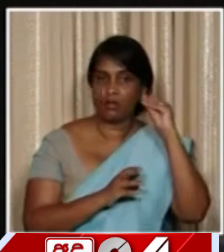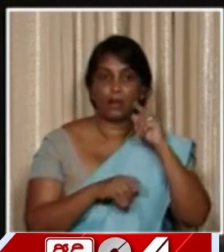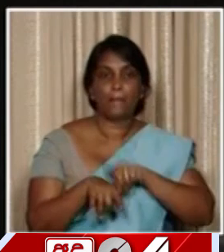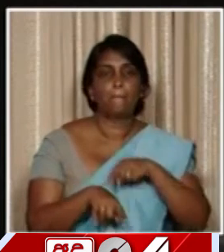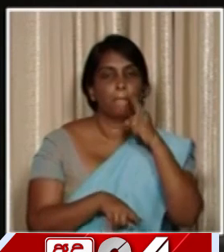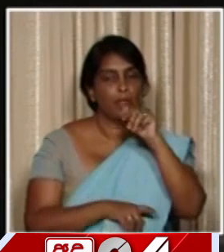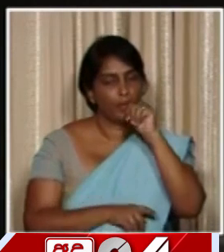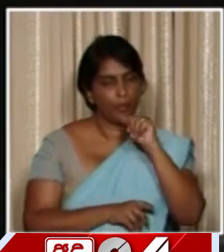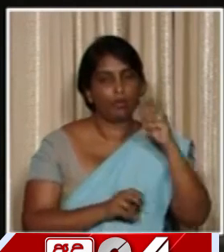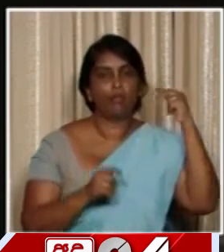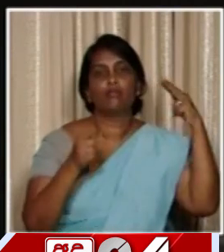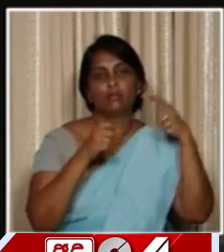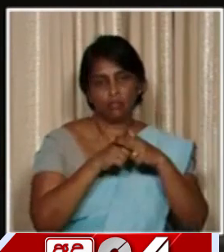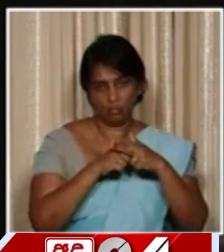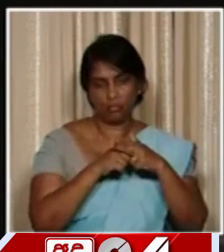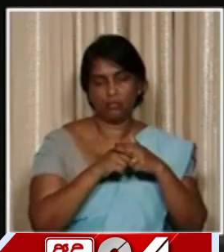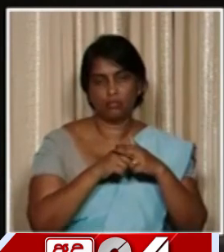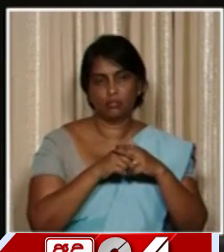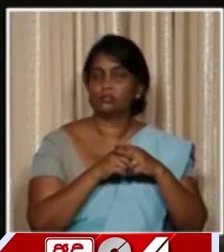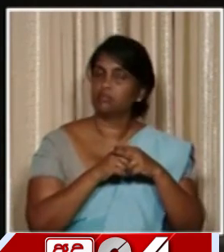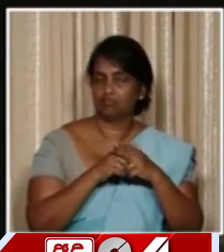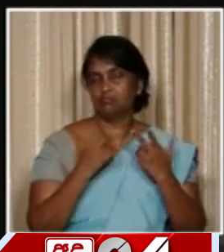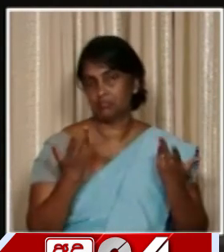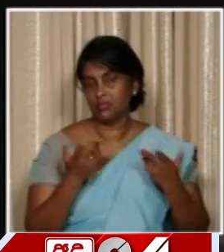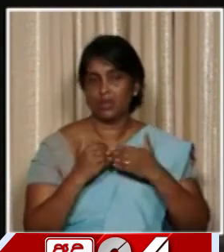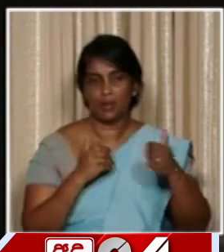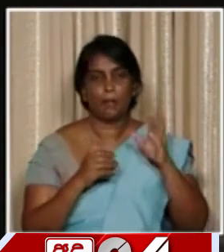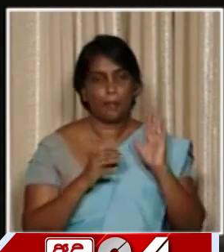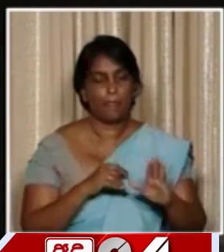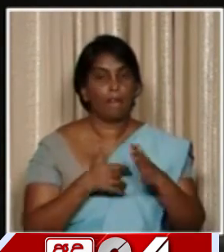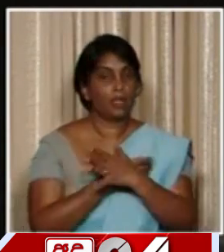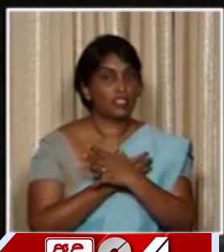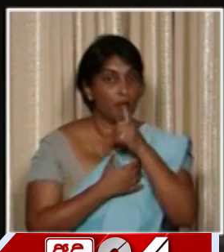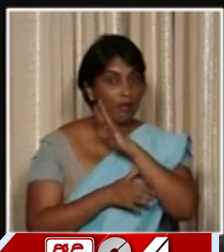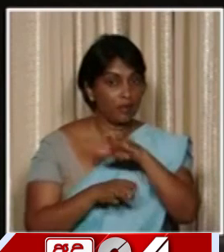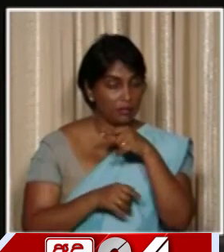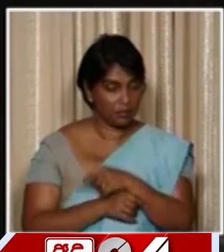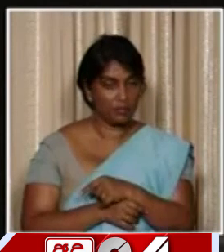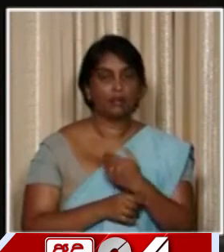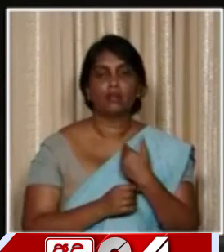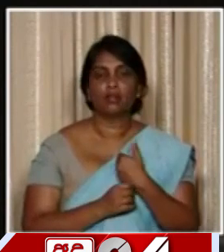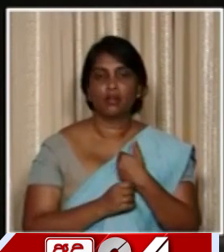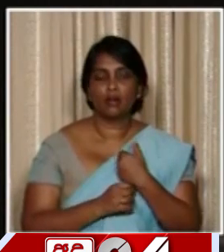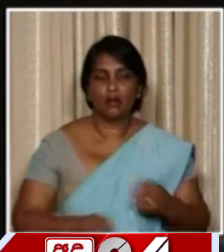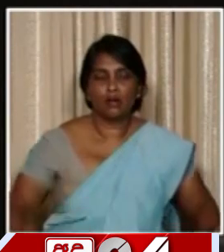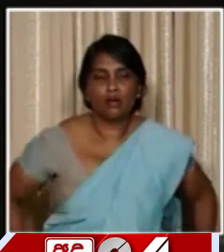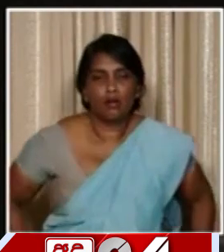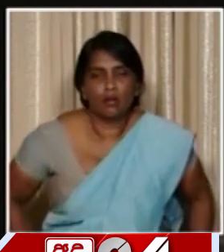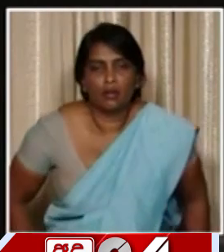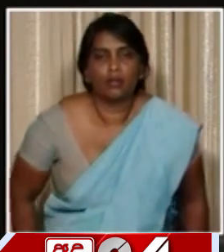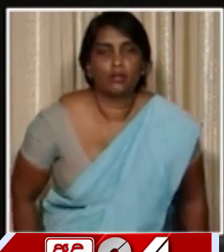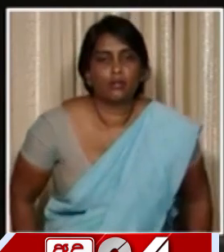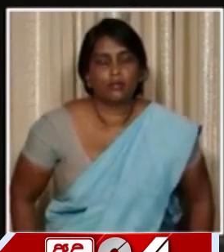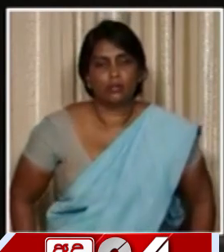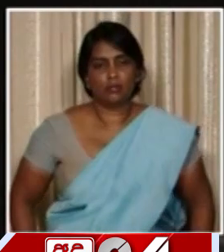පැයක් අනිවාර්යයෙන්ම විසන්ධි කරන්න වෙනවා පොල් පිටිය ලයින් එක තිබුණා. පොල් පිටිය ලයින් එක තිබිලා සමනලවල තිබුණොත් තමයි අපිට එක නෑ ඒත්